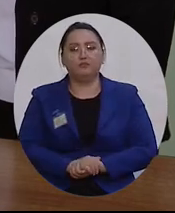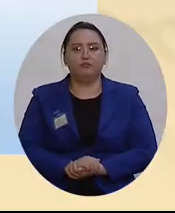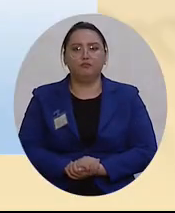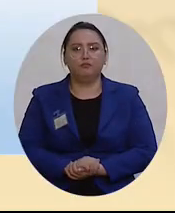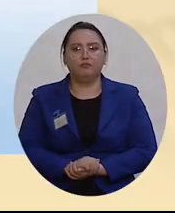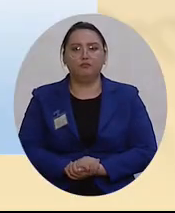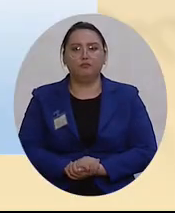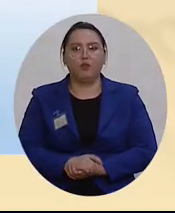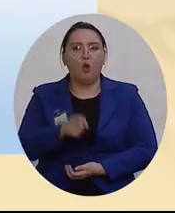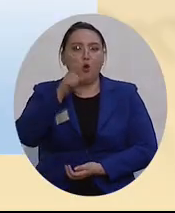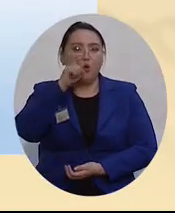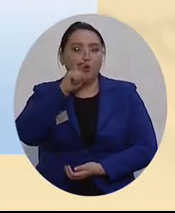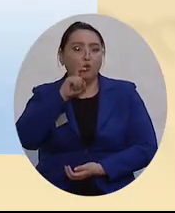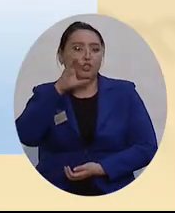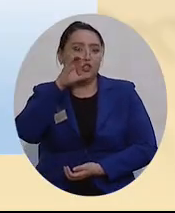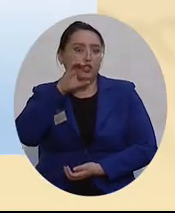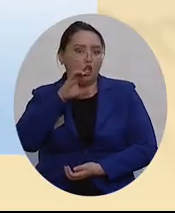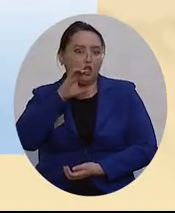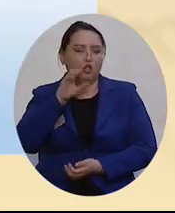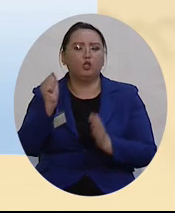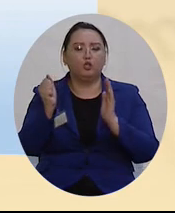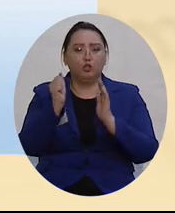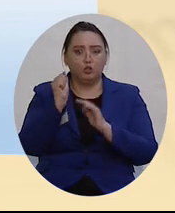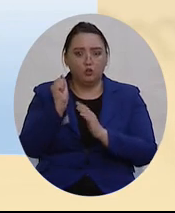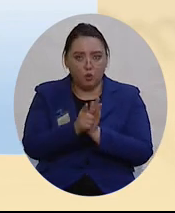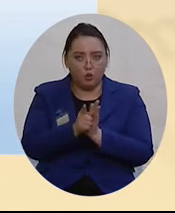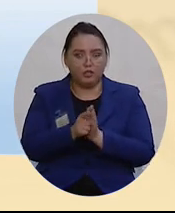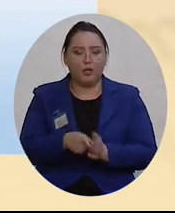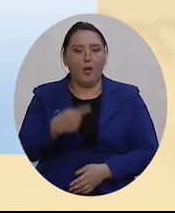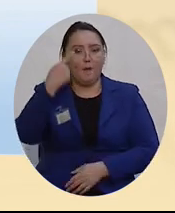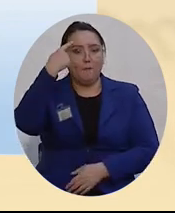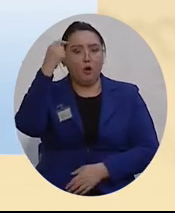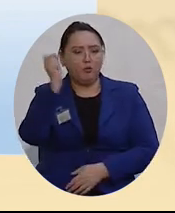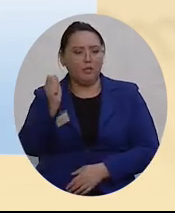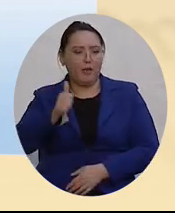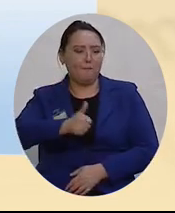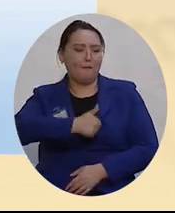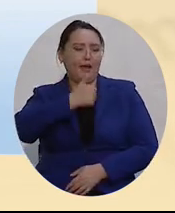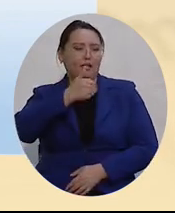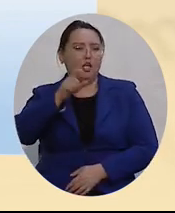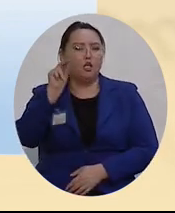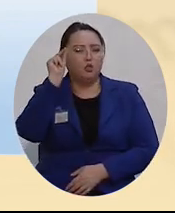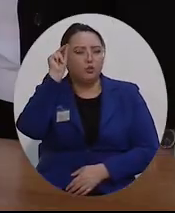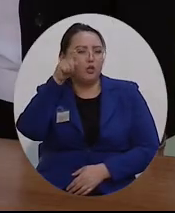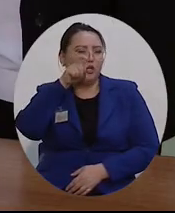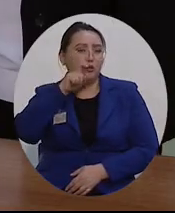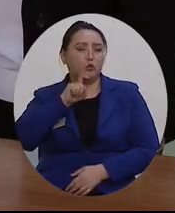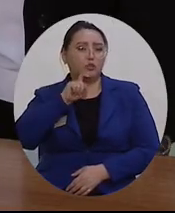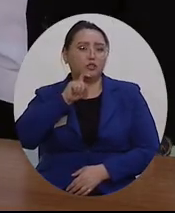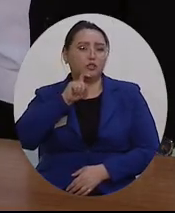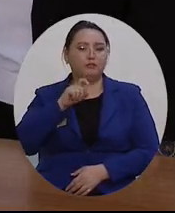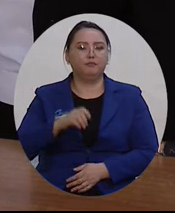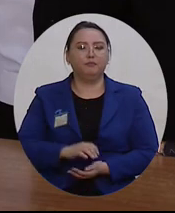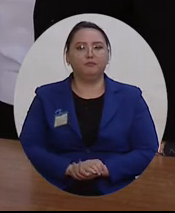нэгдүгürt хүсэл сонирхол гэдэг зүйл хамгийн чухал зүйл. Өөрөөр хэлбэл одоо үндэсний бичгээрээ бахархах энэ бичгээ сурах юмсан, сайн сурах юмсан гэсэн